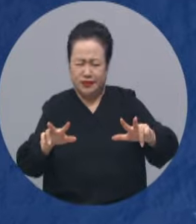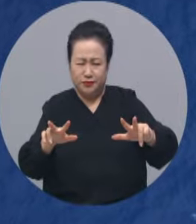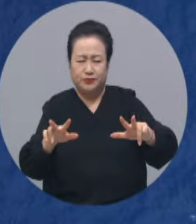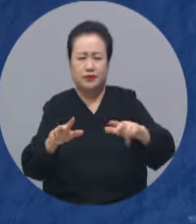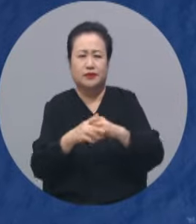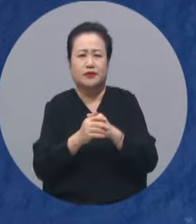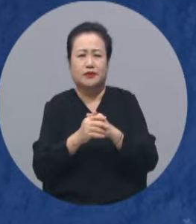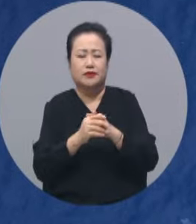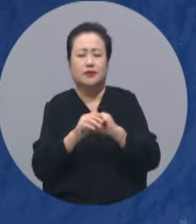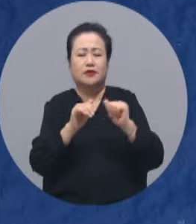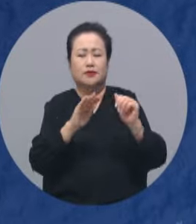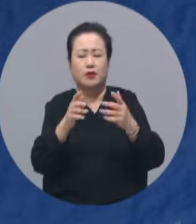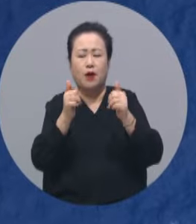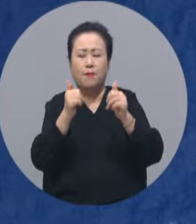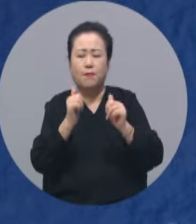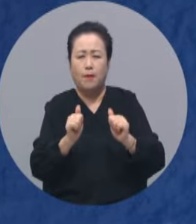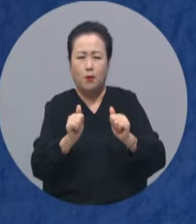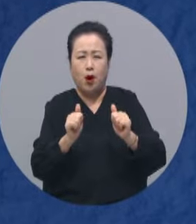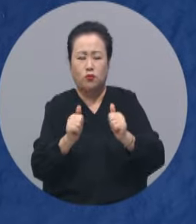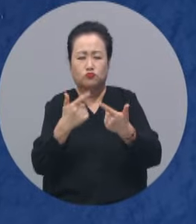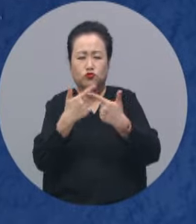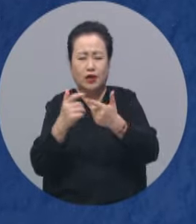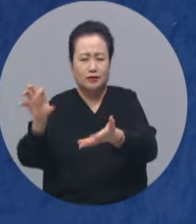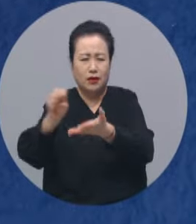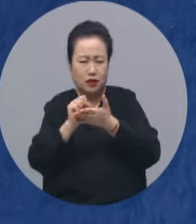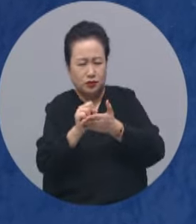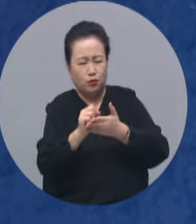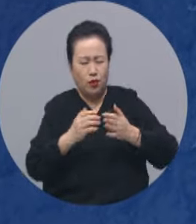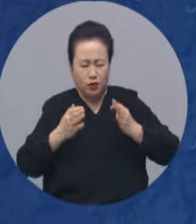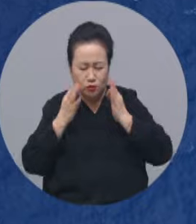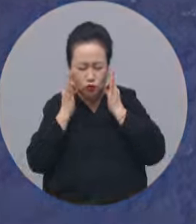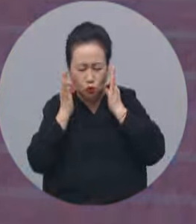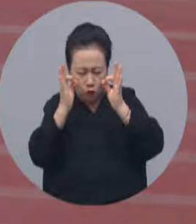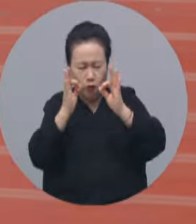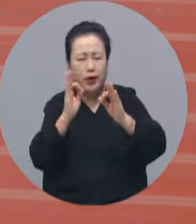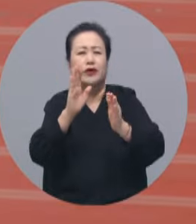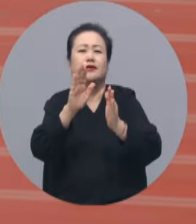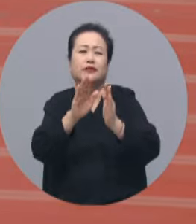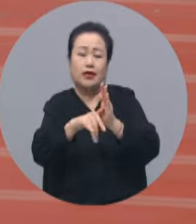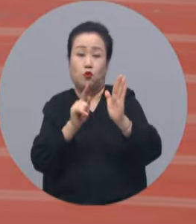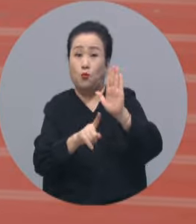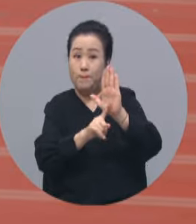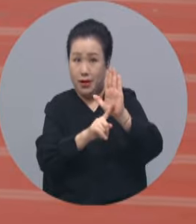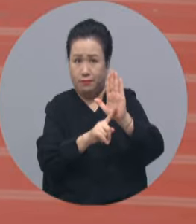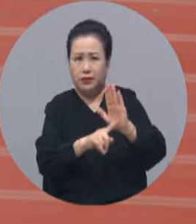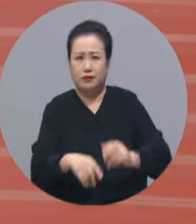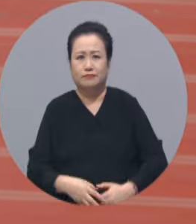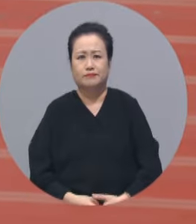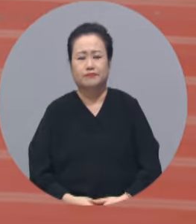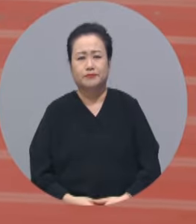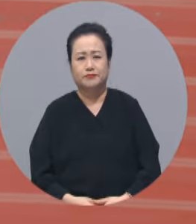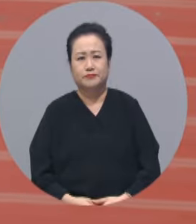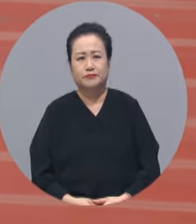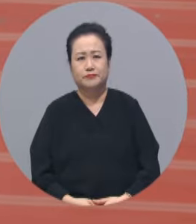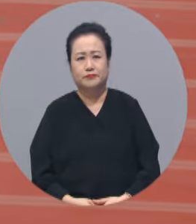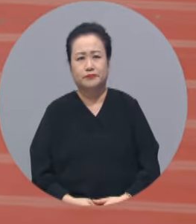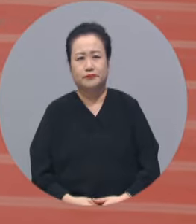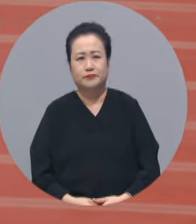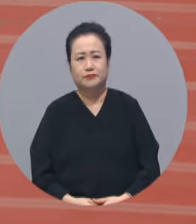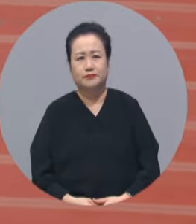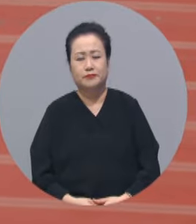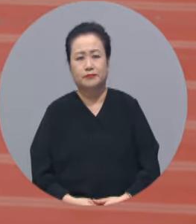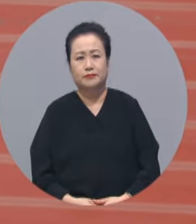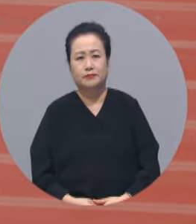바로 해사법원 부산 유치를 위해 총력을 펼쳐야 할 골든타임이라고 경고합니다. 이슈 분석 김윤아입니다.